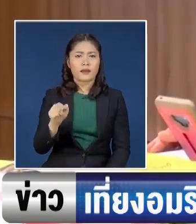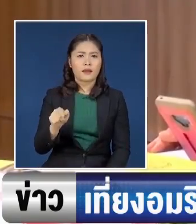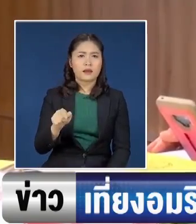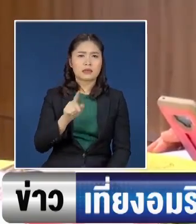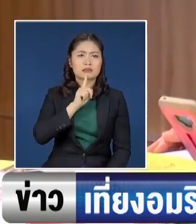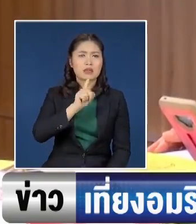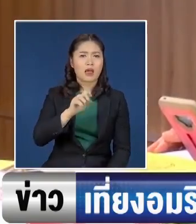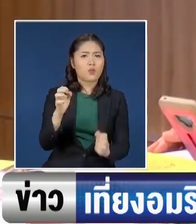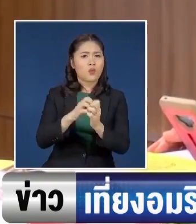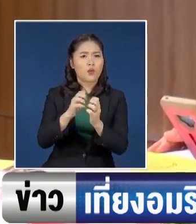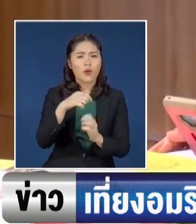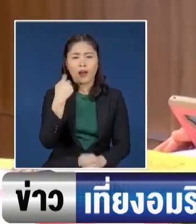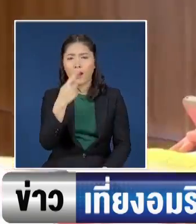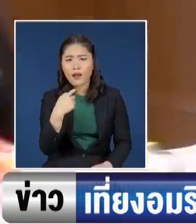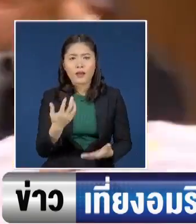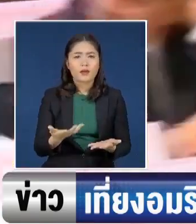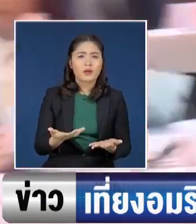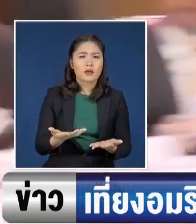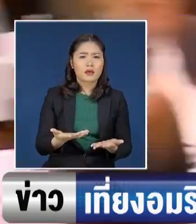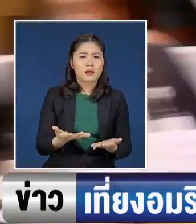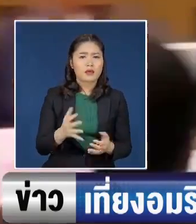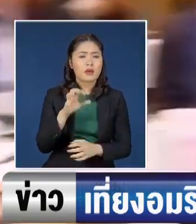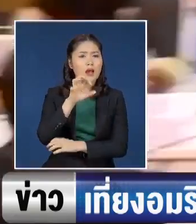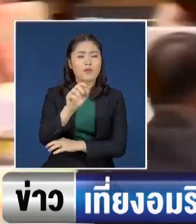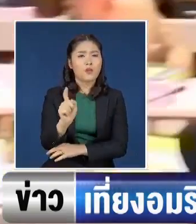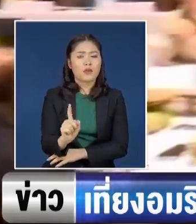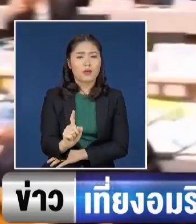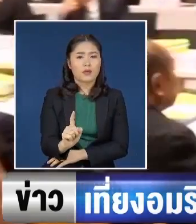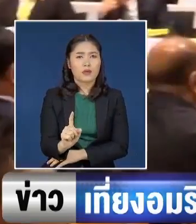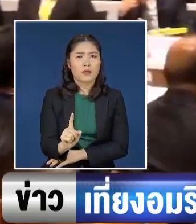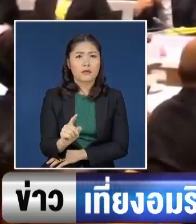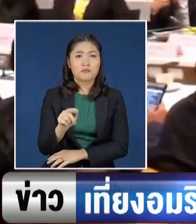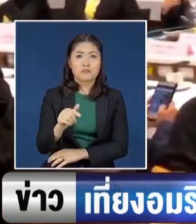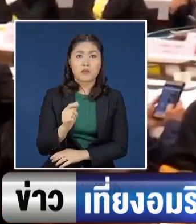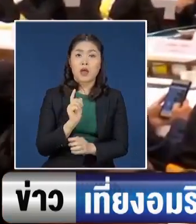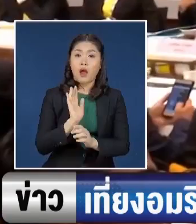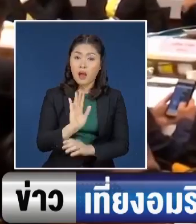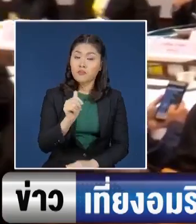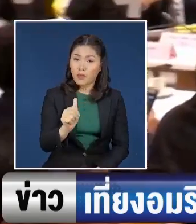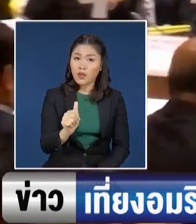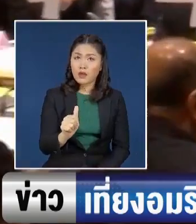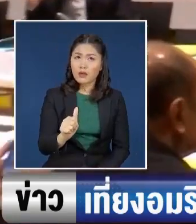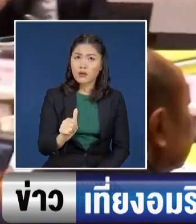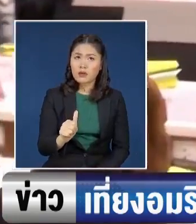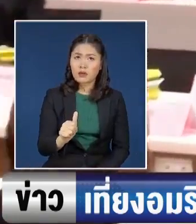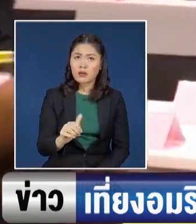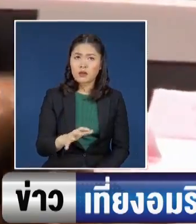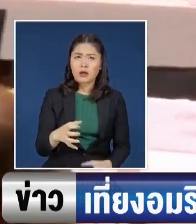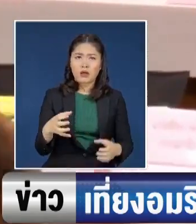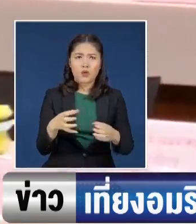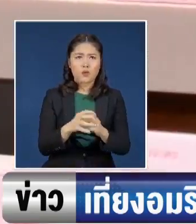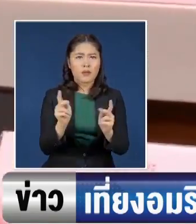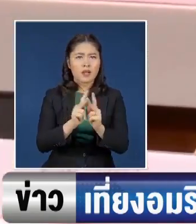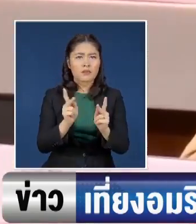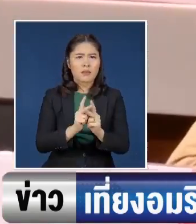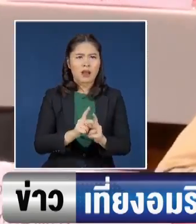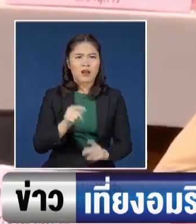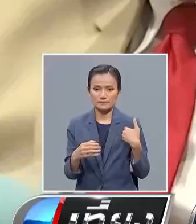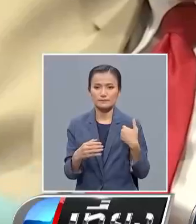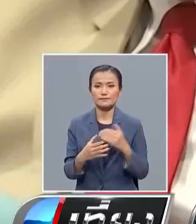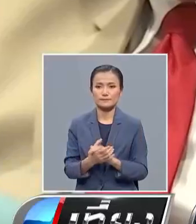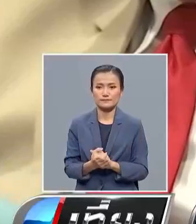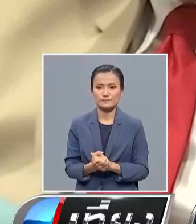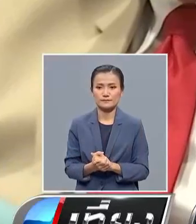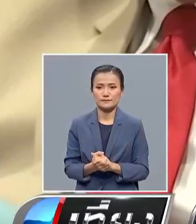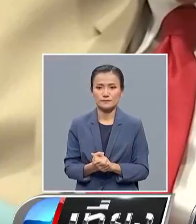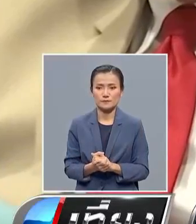ก่อกวนใครเหรอครับนะครับมีข้อบังคับอะไรครับ มีที่ใช้ห้ามใช้ แต่เป็นการชุดนี้รู้สึกว่าจะแถกันตลอด